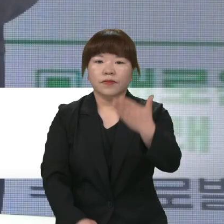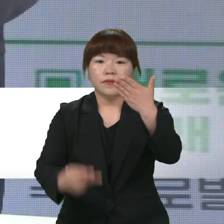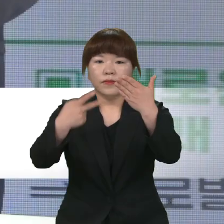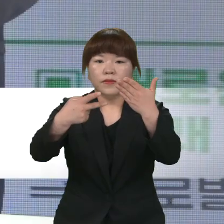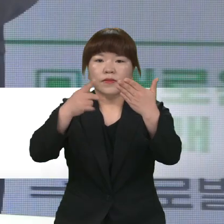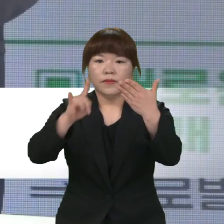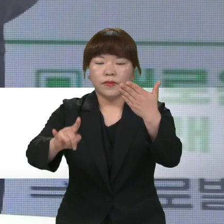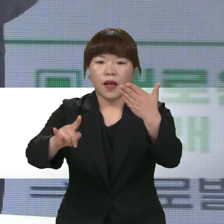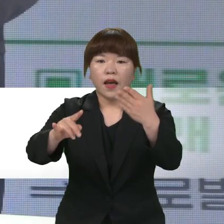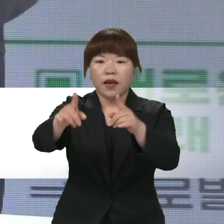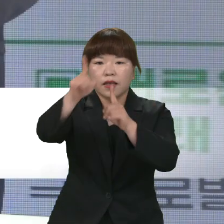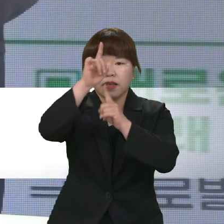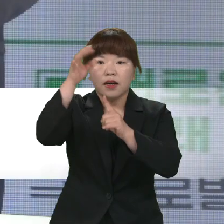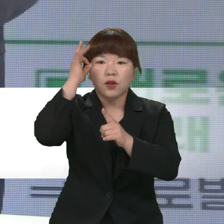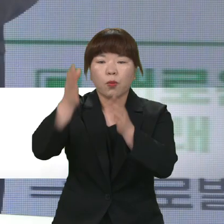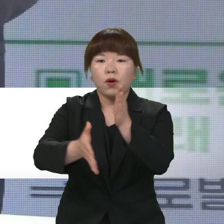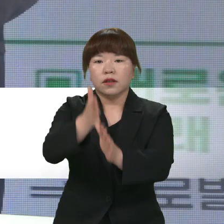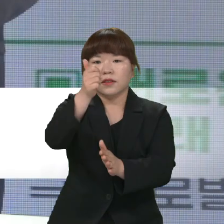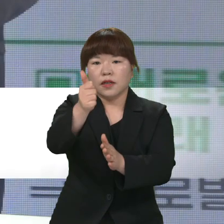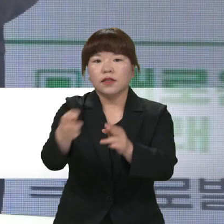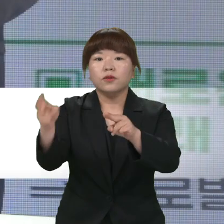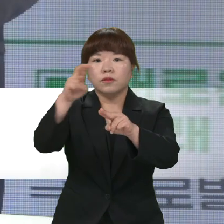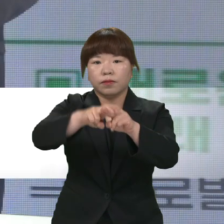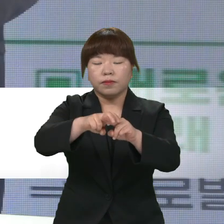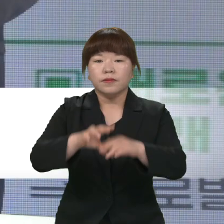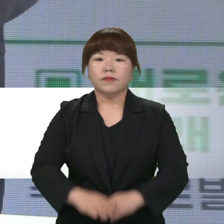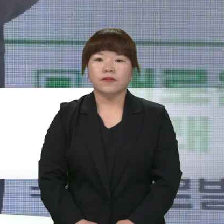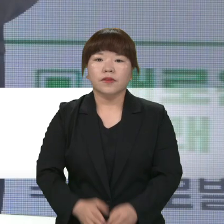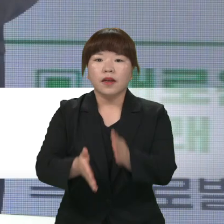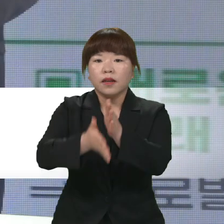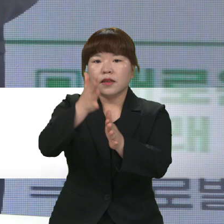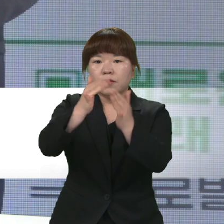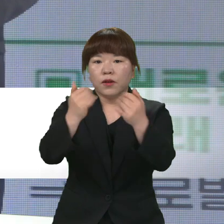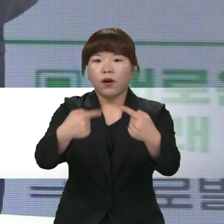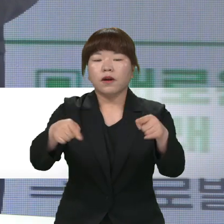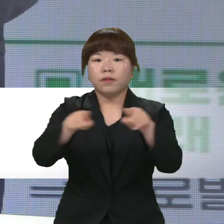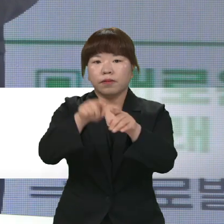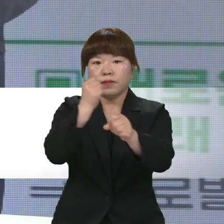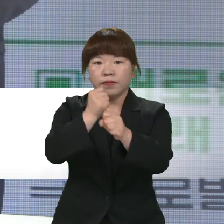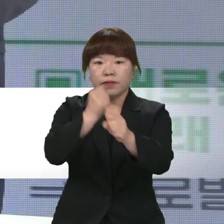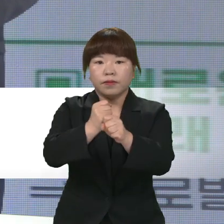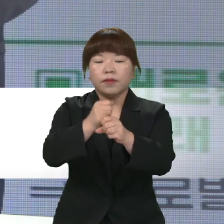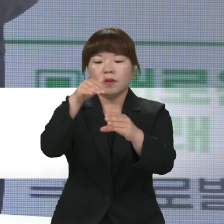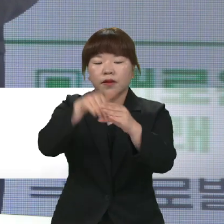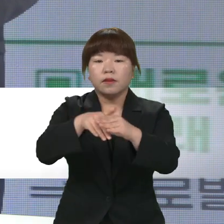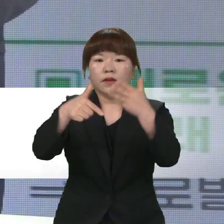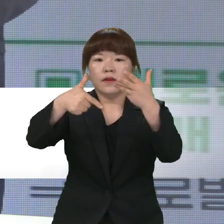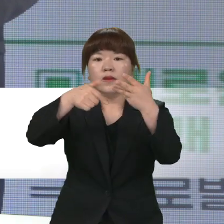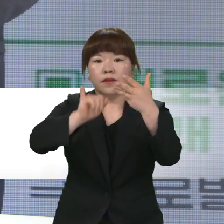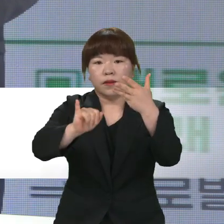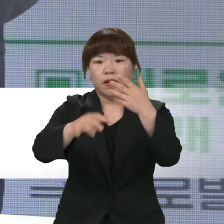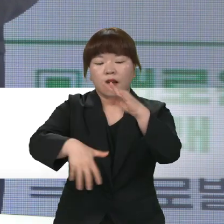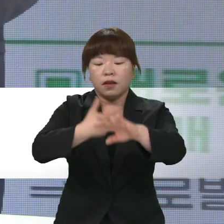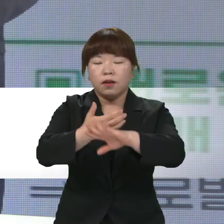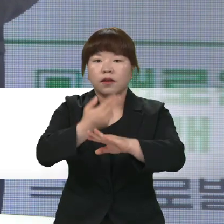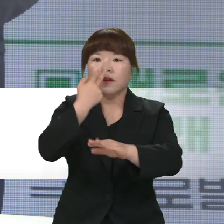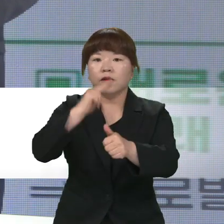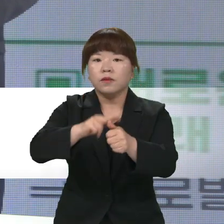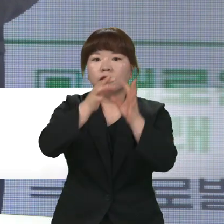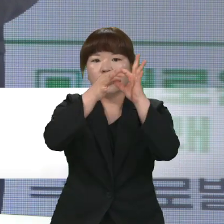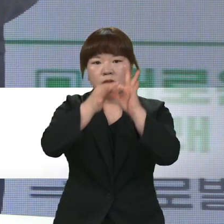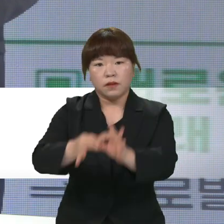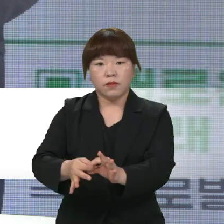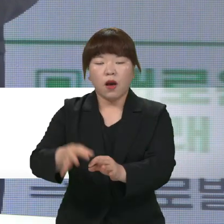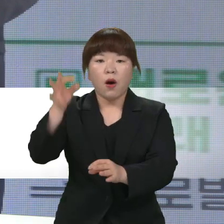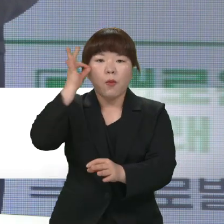민선 8기 제 9대 이 강독 포항시 상의 취임했습니다 시민과 함께 만들어 가는 민선 8기 혁신과 도전을